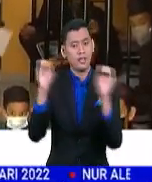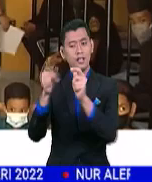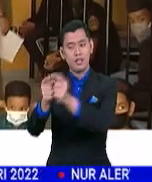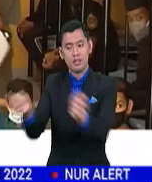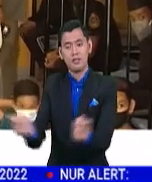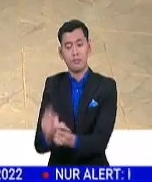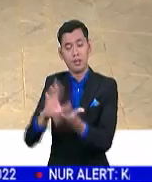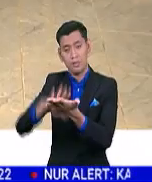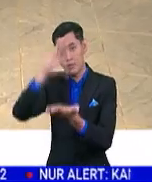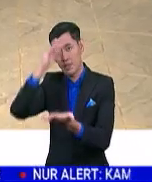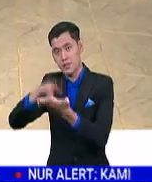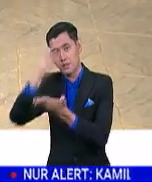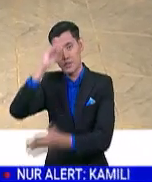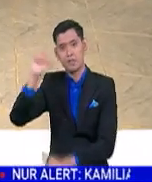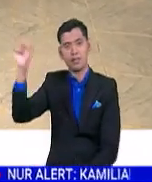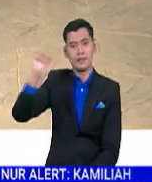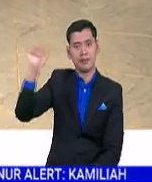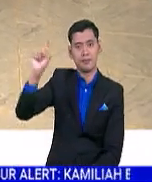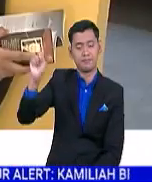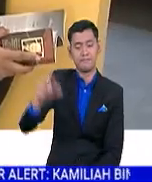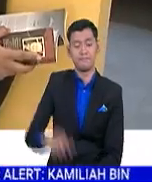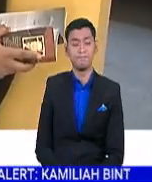mempelajari ilmu agama.